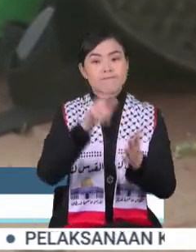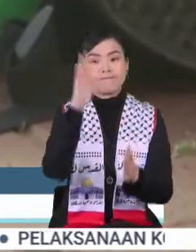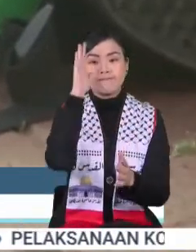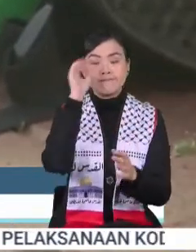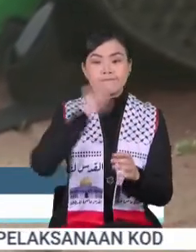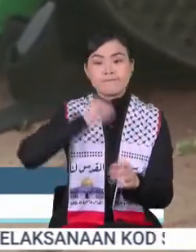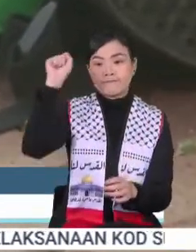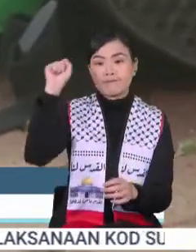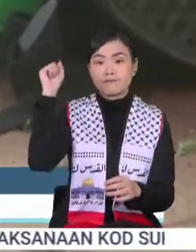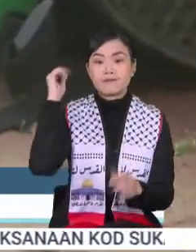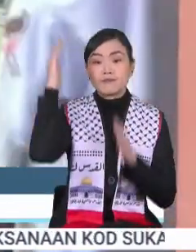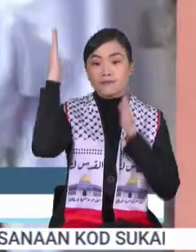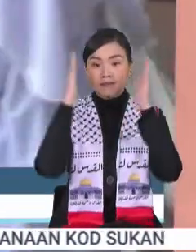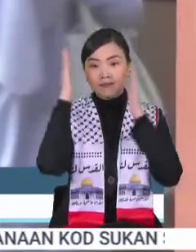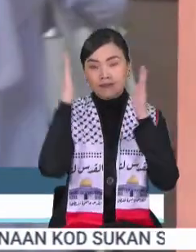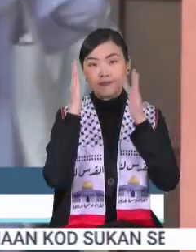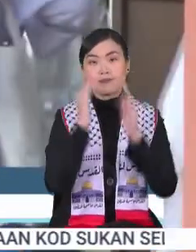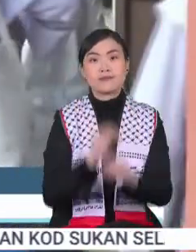negara